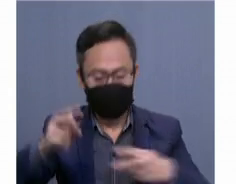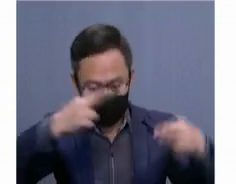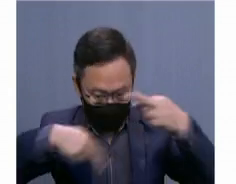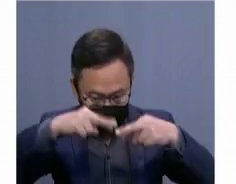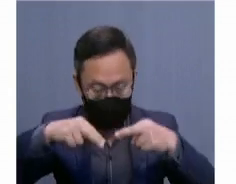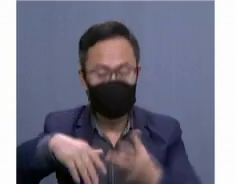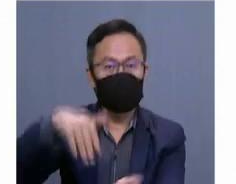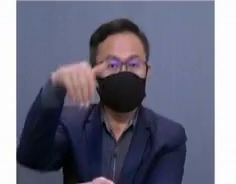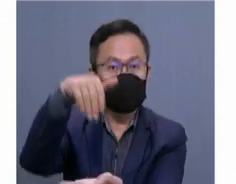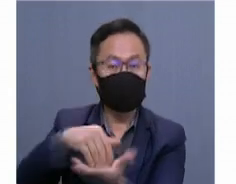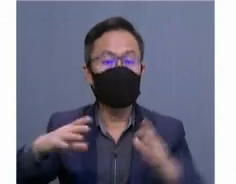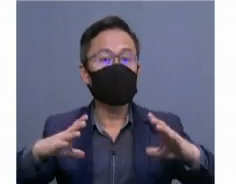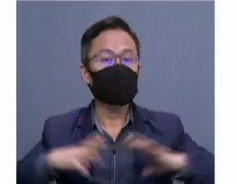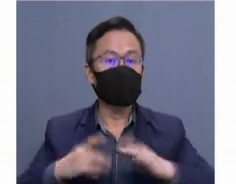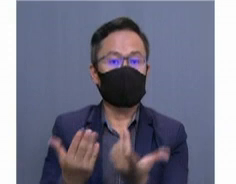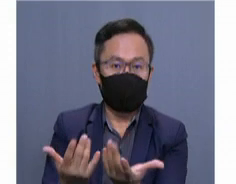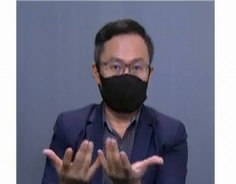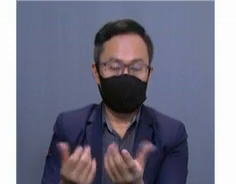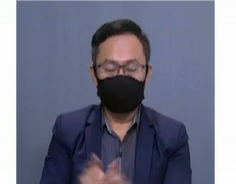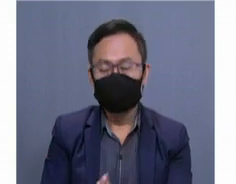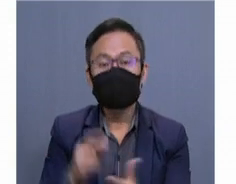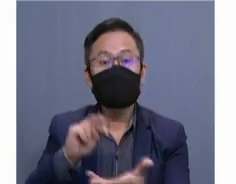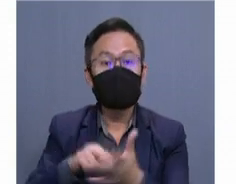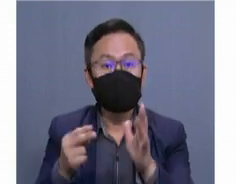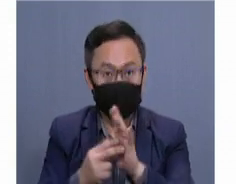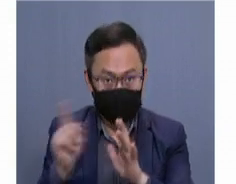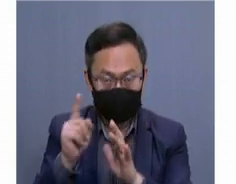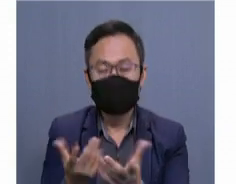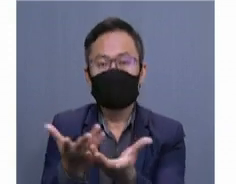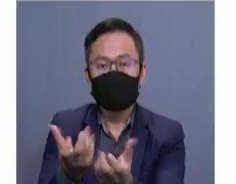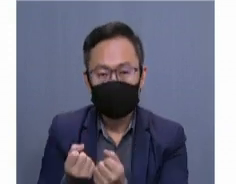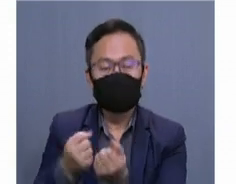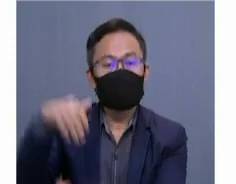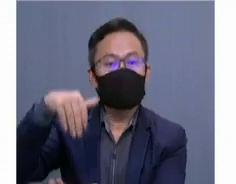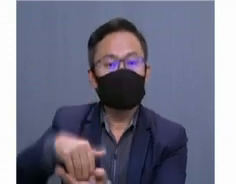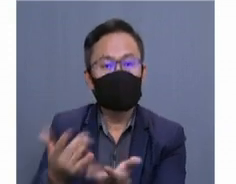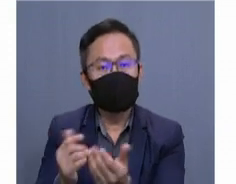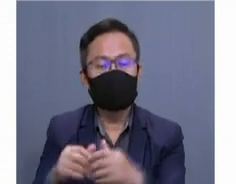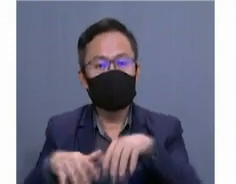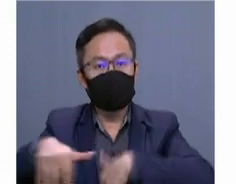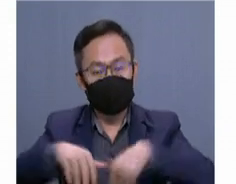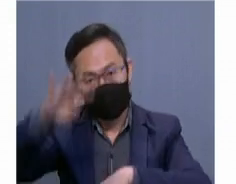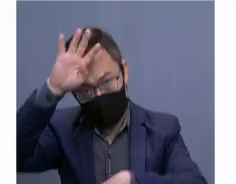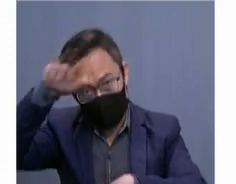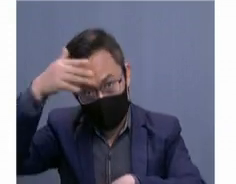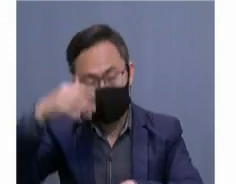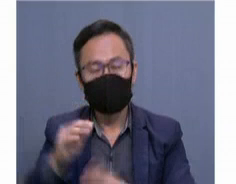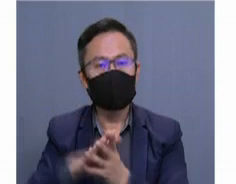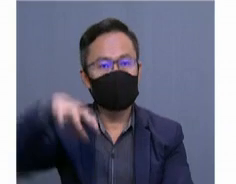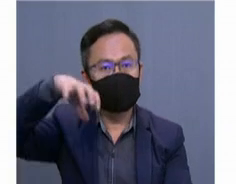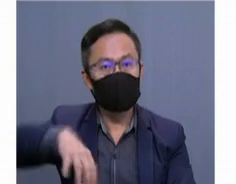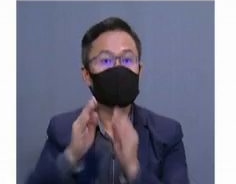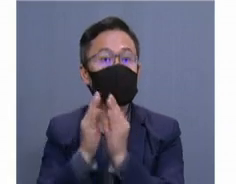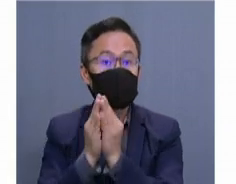ตั้งศูนย์พักคอยหรือว่า community isolation นะคะที่ชุมชนคลองเตยโดยใช้พื้นที่วัดสะพานเขตพระ